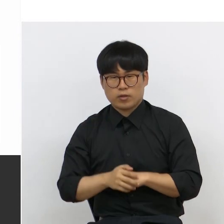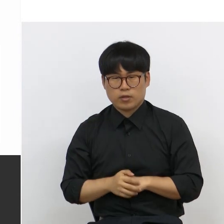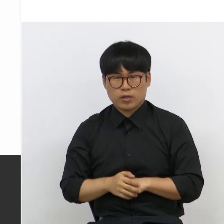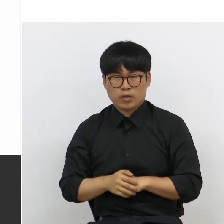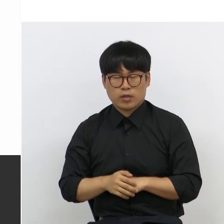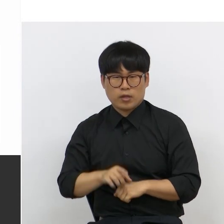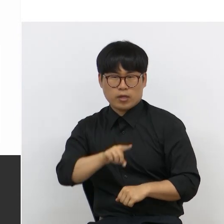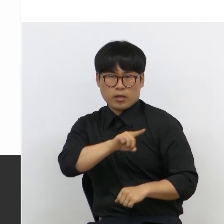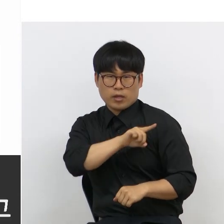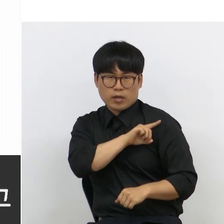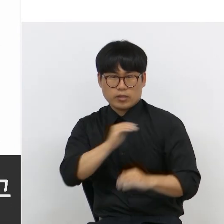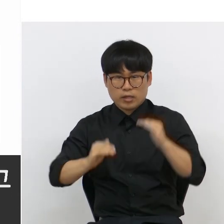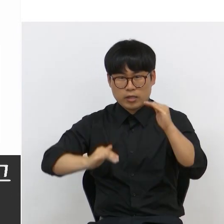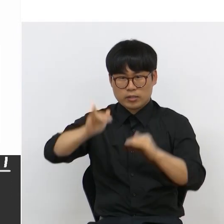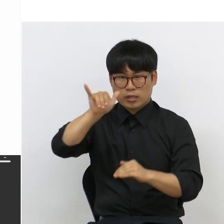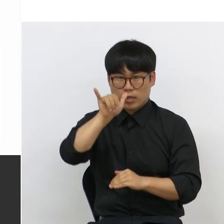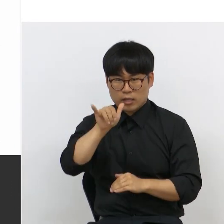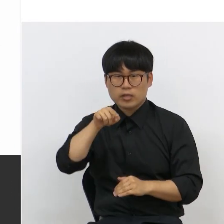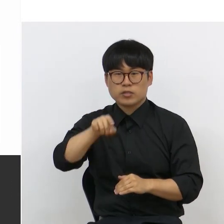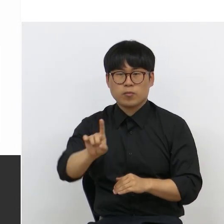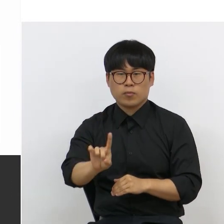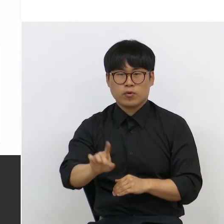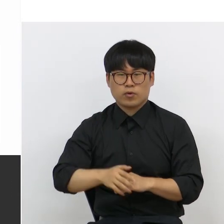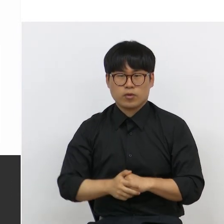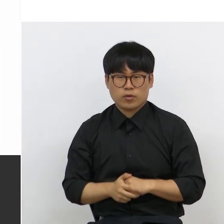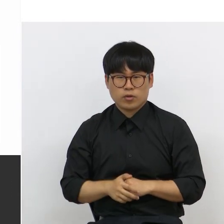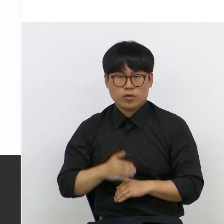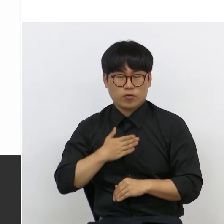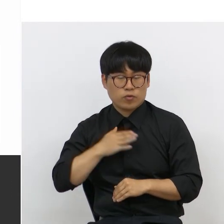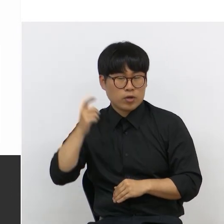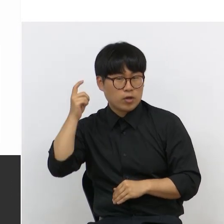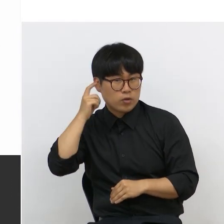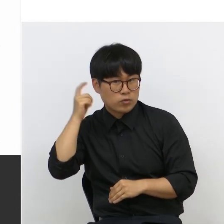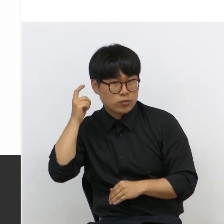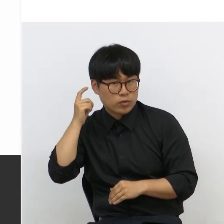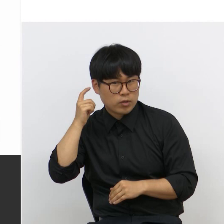가장 이제 차이가 나는 큰 점을 보면 우리가 소리가